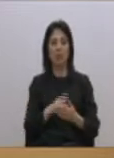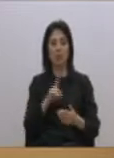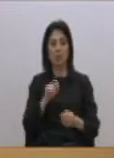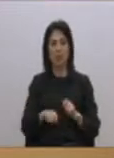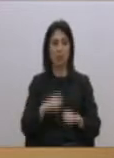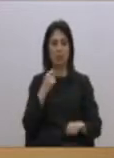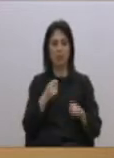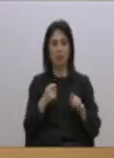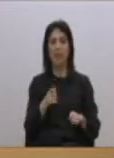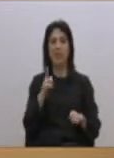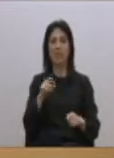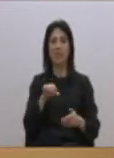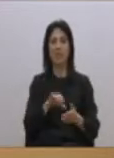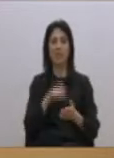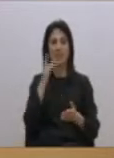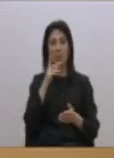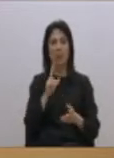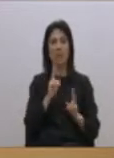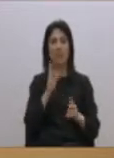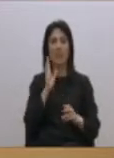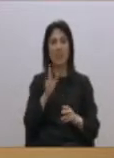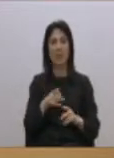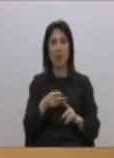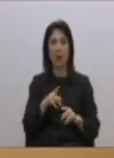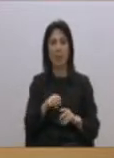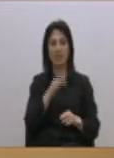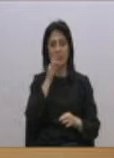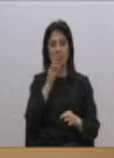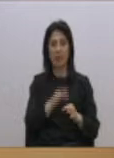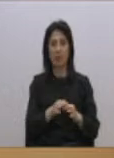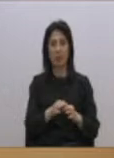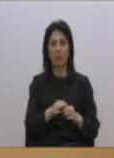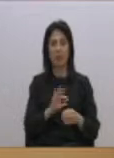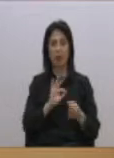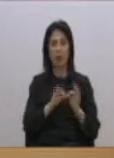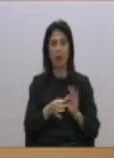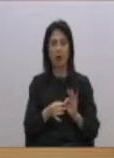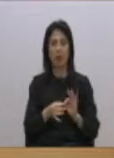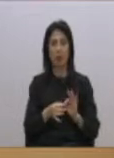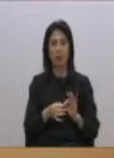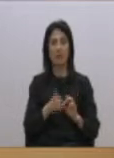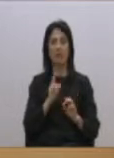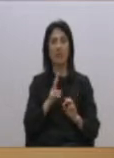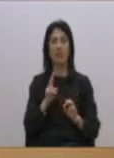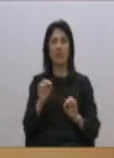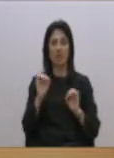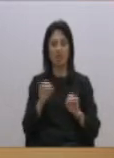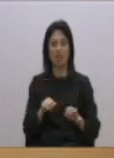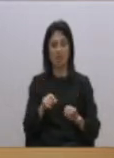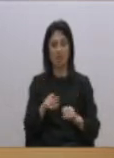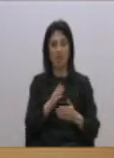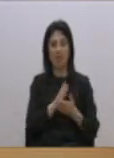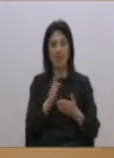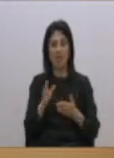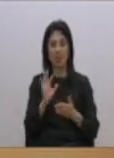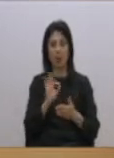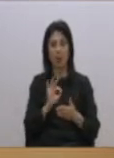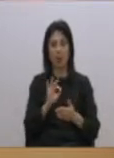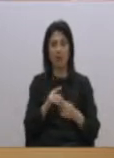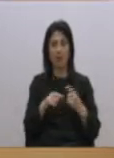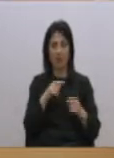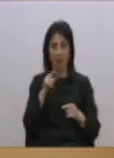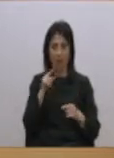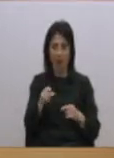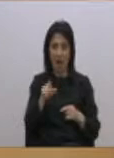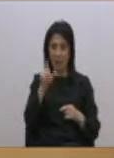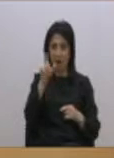să-l iei, tu când ți Vini când am aze, pasul meu zgâbili, anu concret, vat, vis ce i zileba, am nacel tanda ca și revit, it cosva, ia